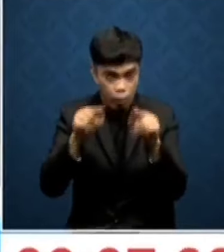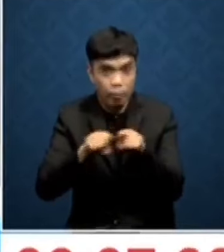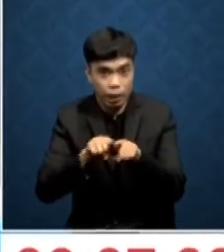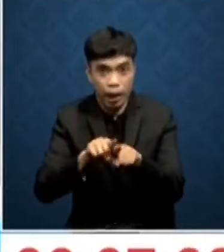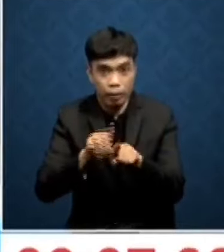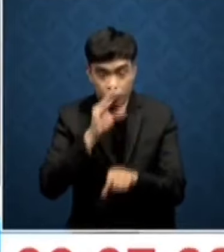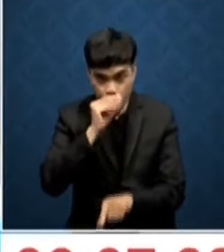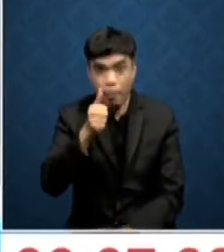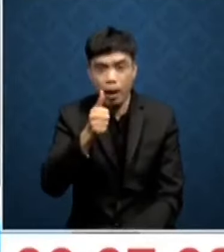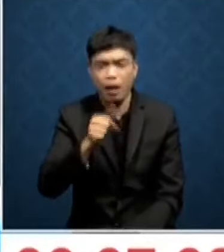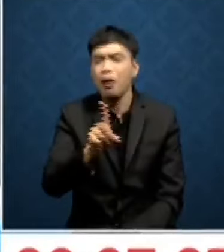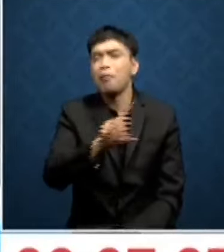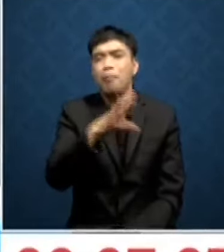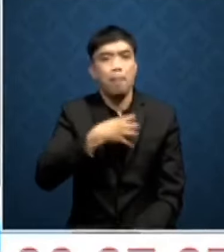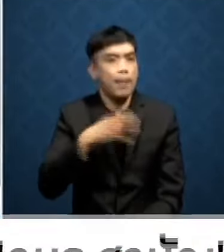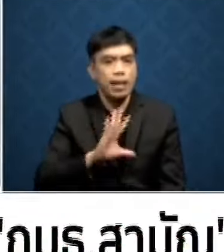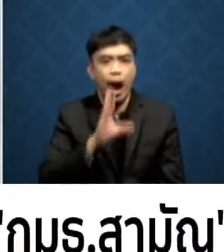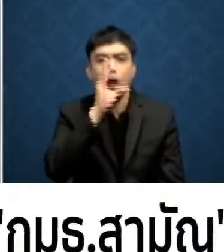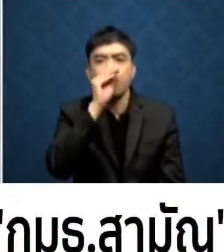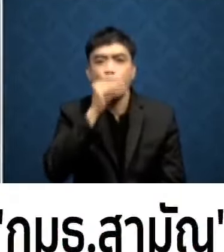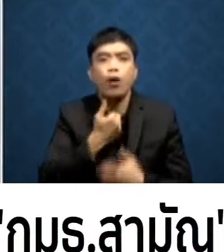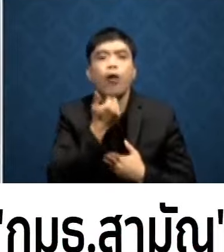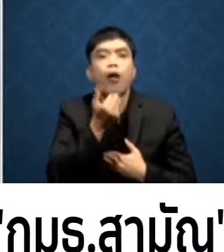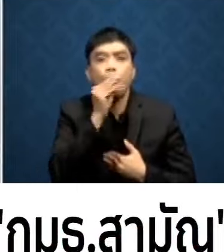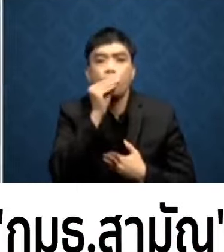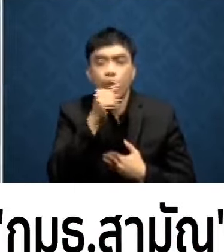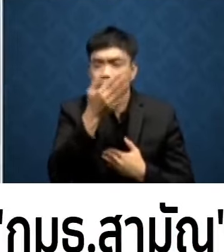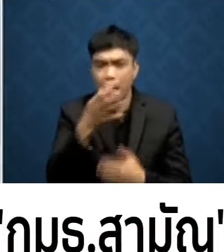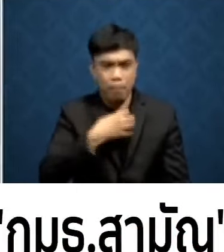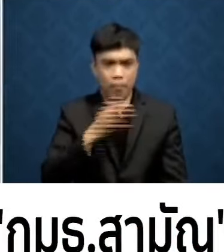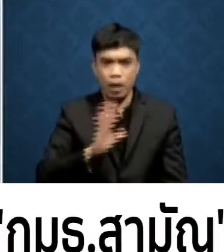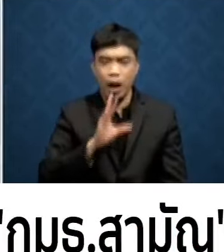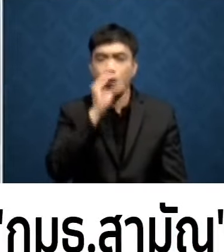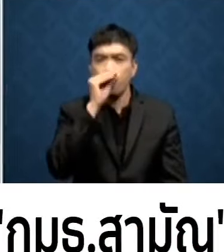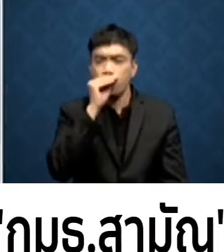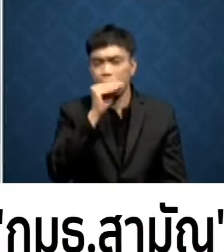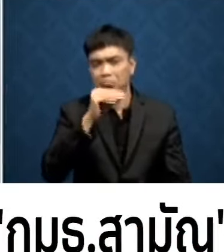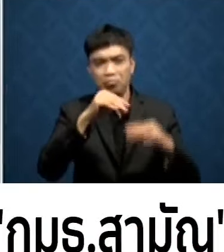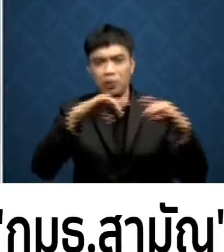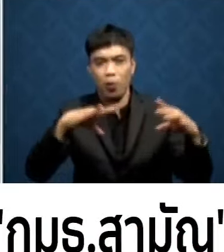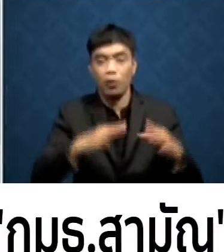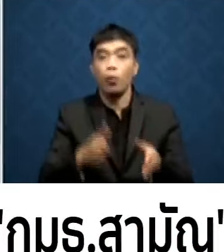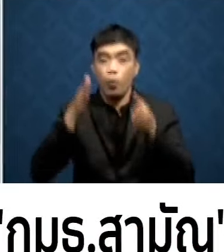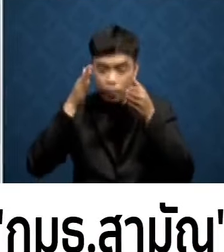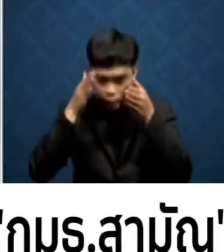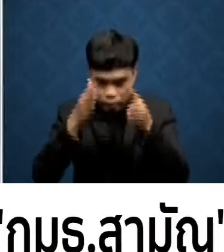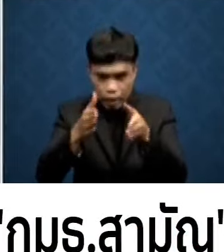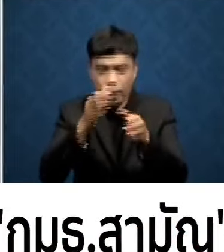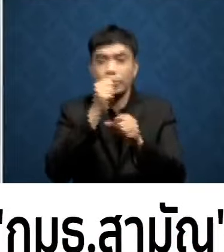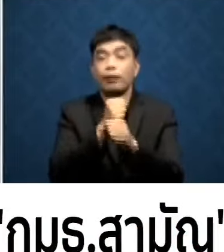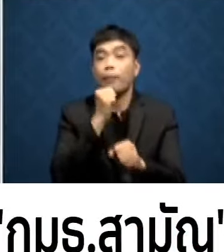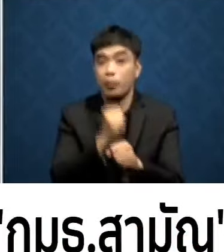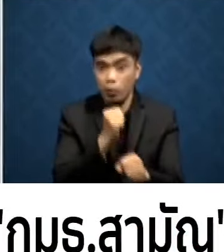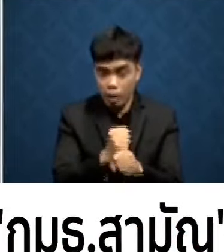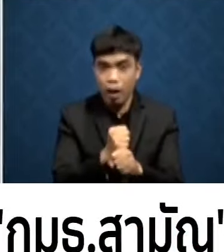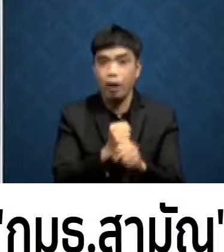นี้มันไม่ควรจะออกมาจากปากของเพื่อนสมาชิกวุฒิสภาด้วยกันความตั้งใจในการที่จะเข้าไปทำงาน